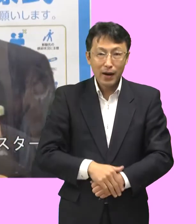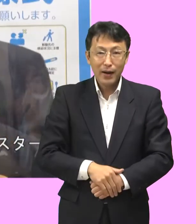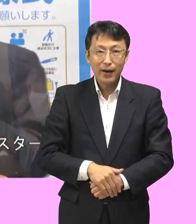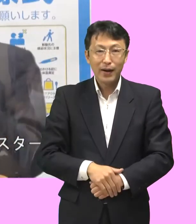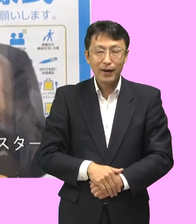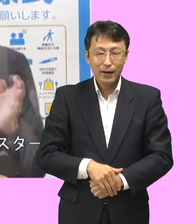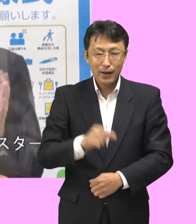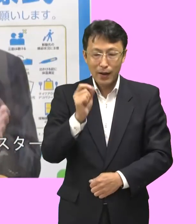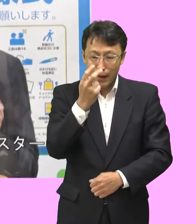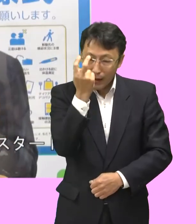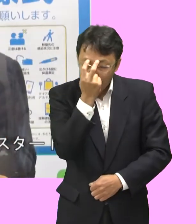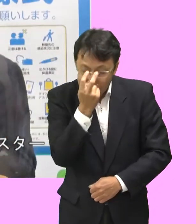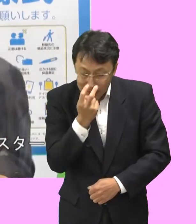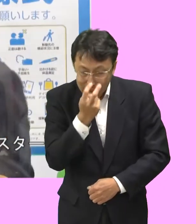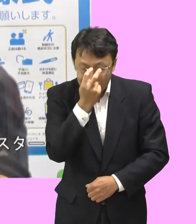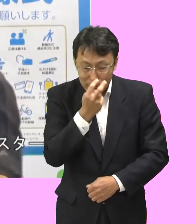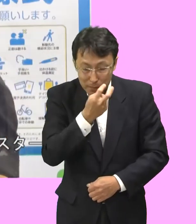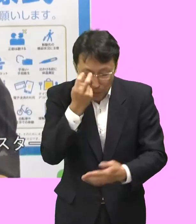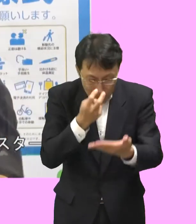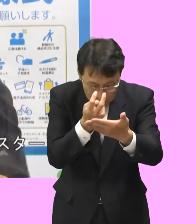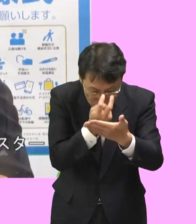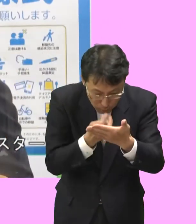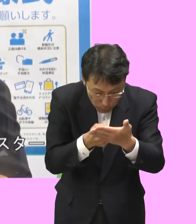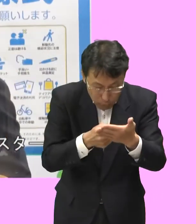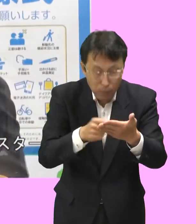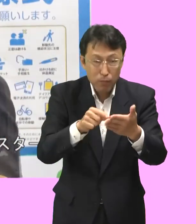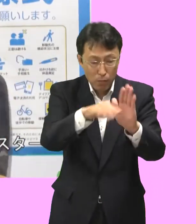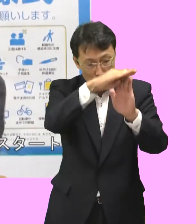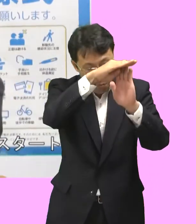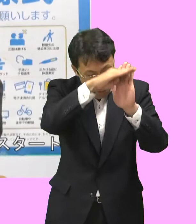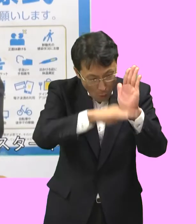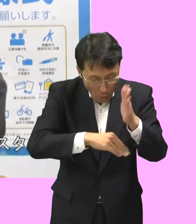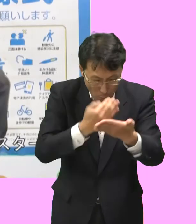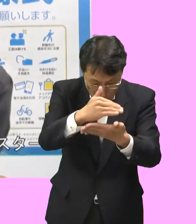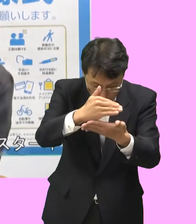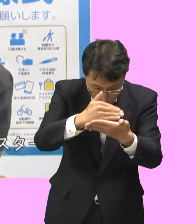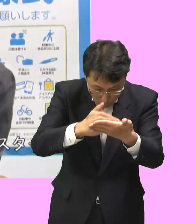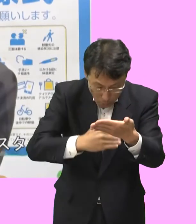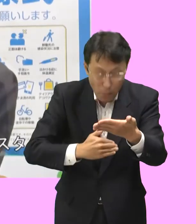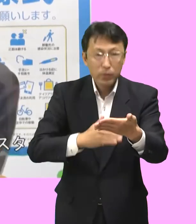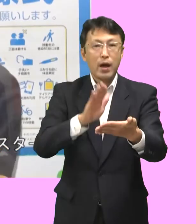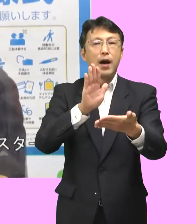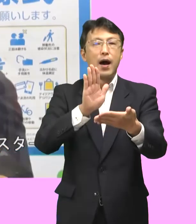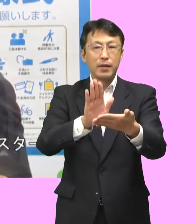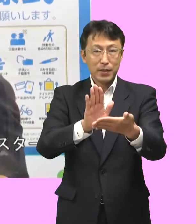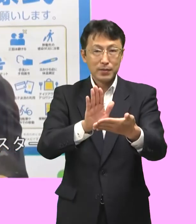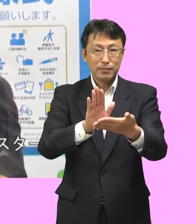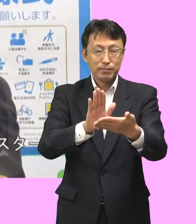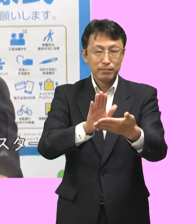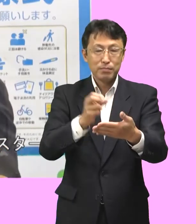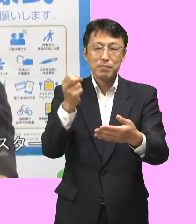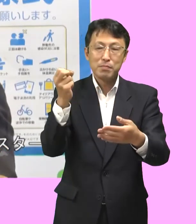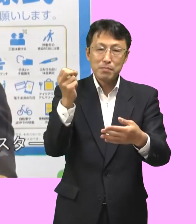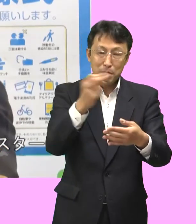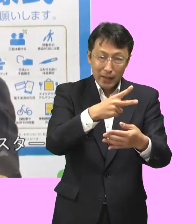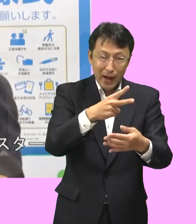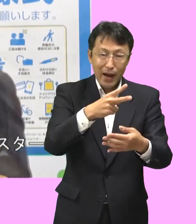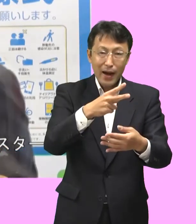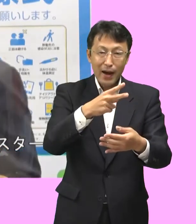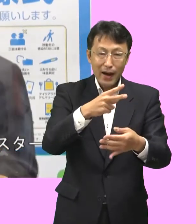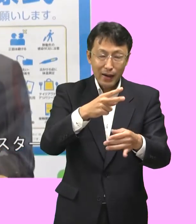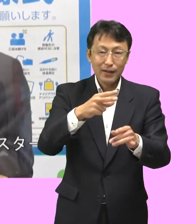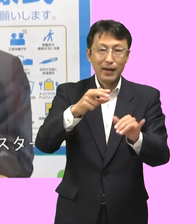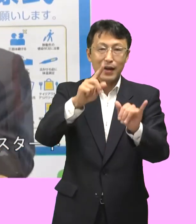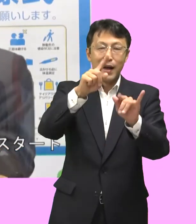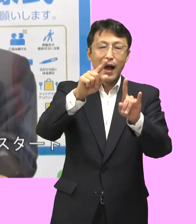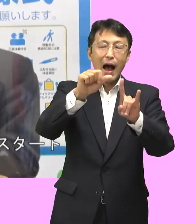検索すればざーっと出てまいりますし、で市の方でも福島デイズというアカウントを作って、そして、これをつけて投稿